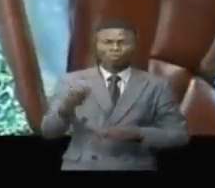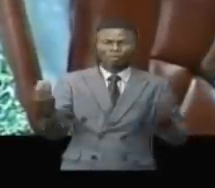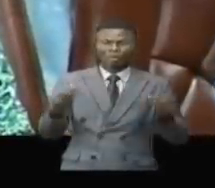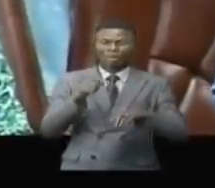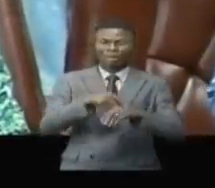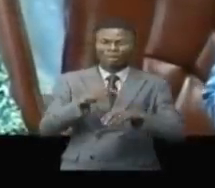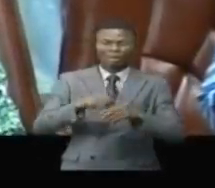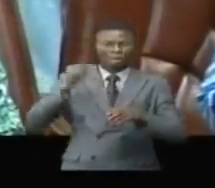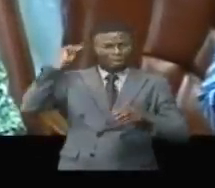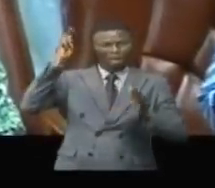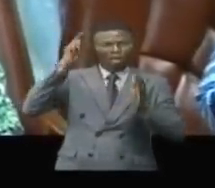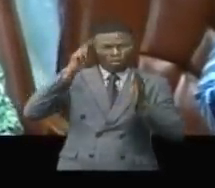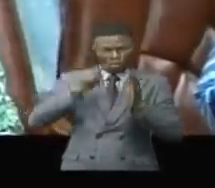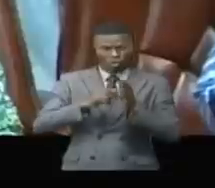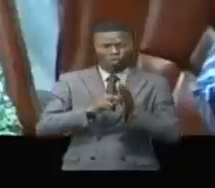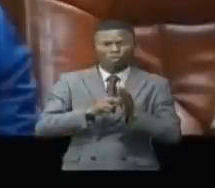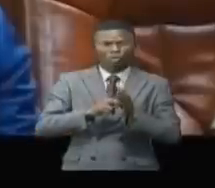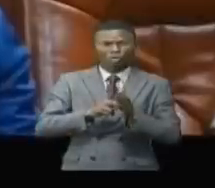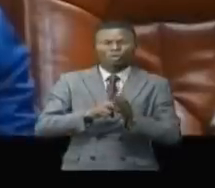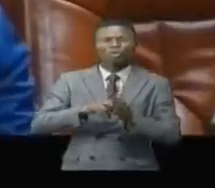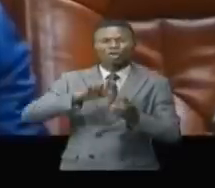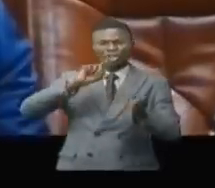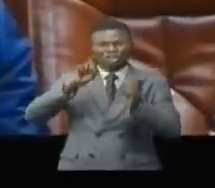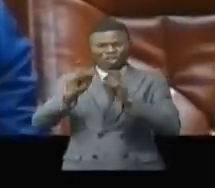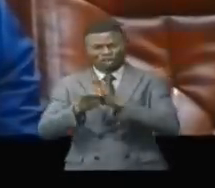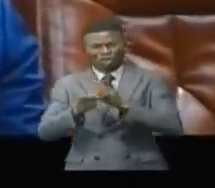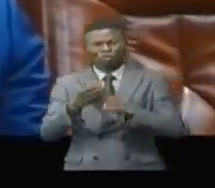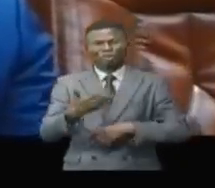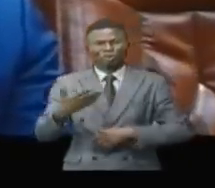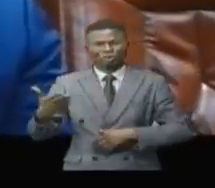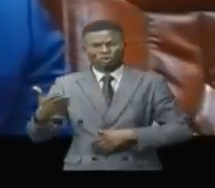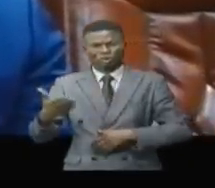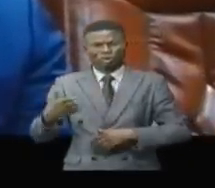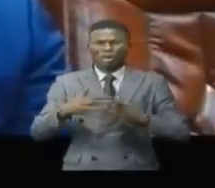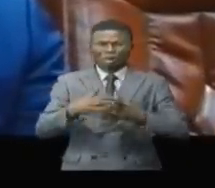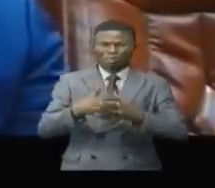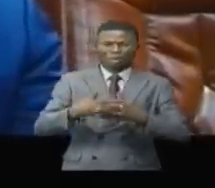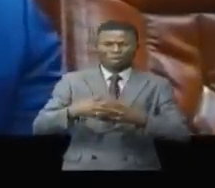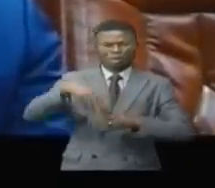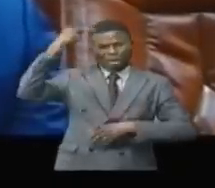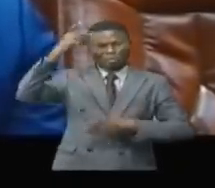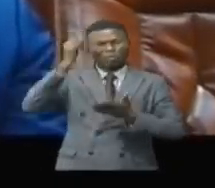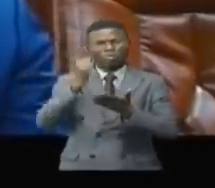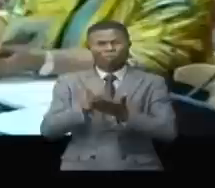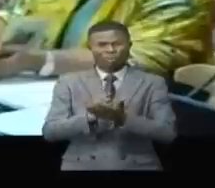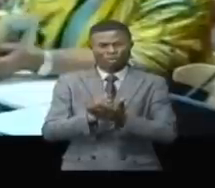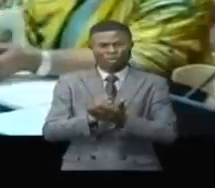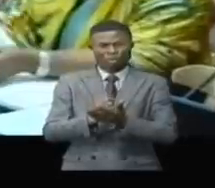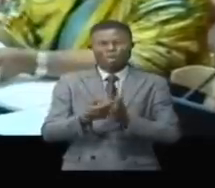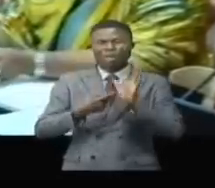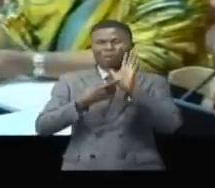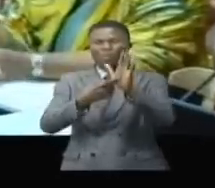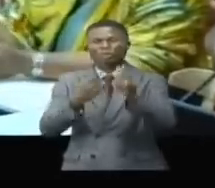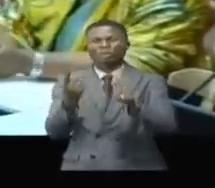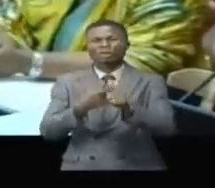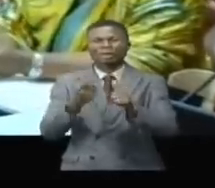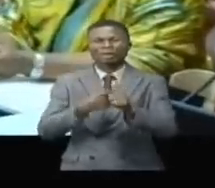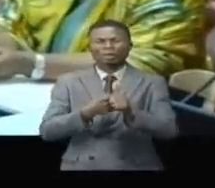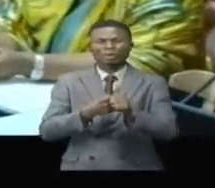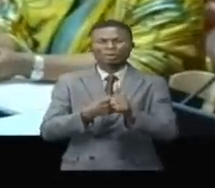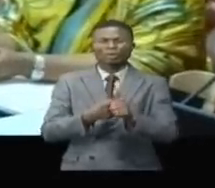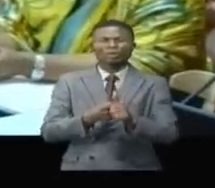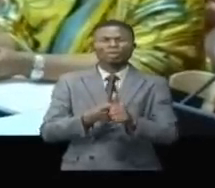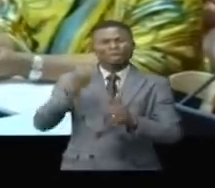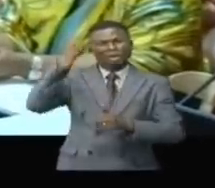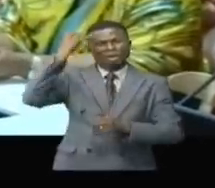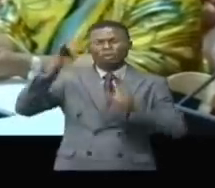le gouvernement est en pleine redynamisation de notre machine diplomatique, marquée notamment par la résorption de